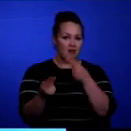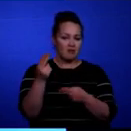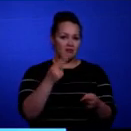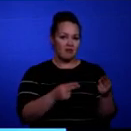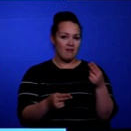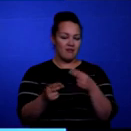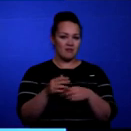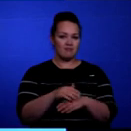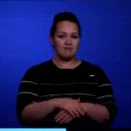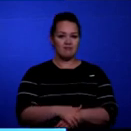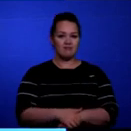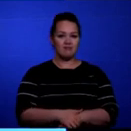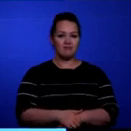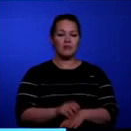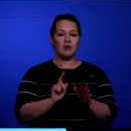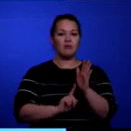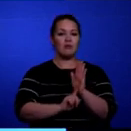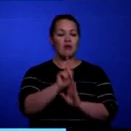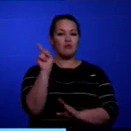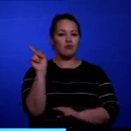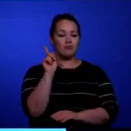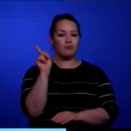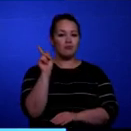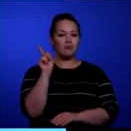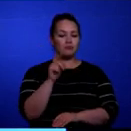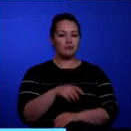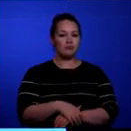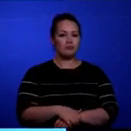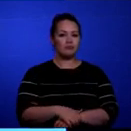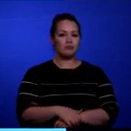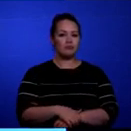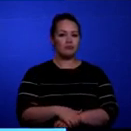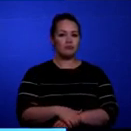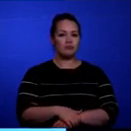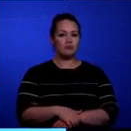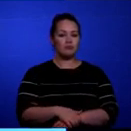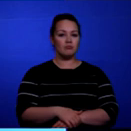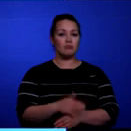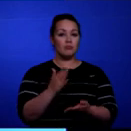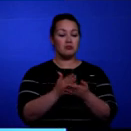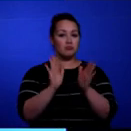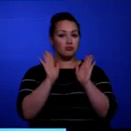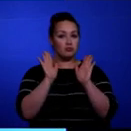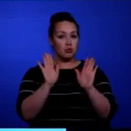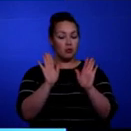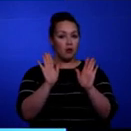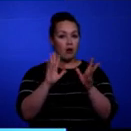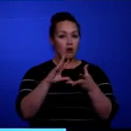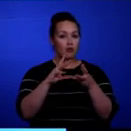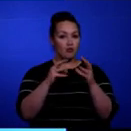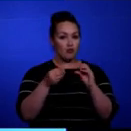так с чего же мы начнем у нас есть только результаты наших буквенных выражений